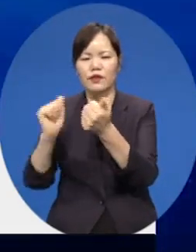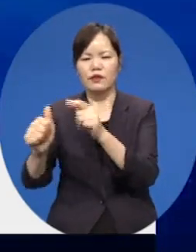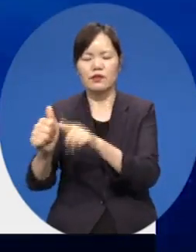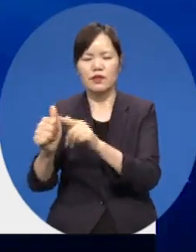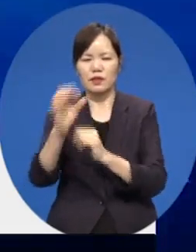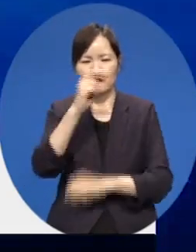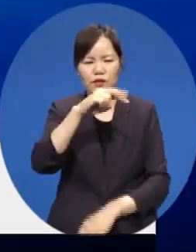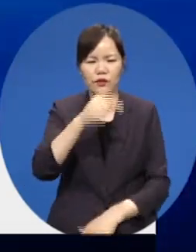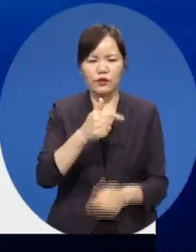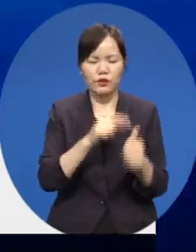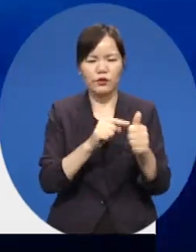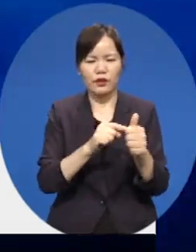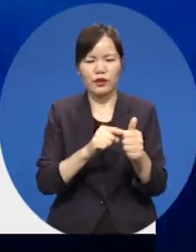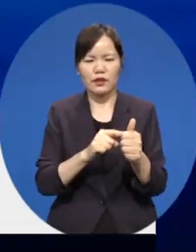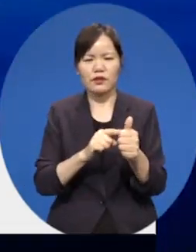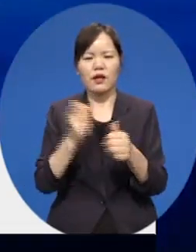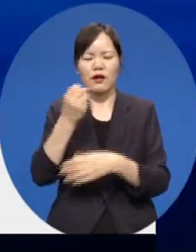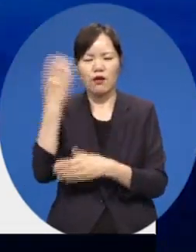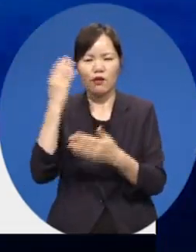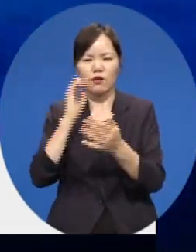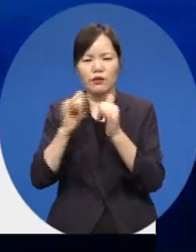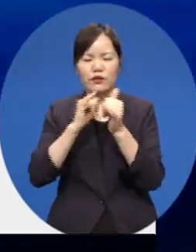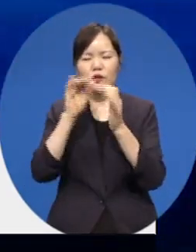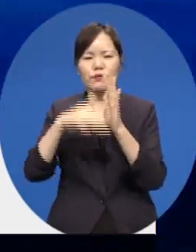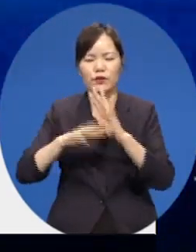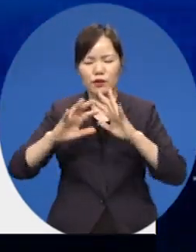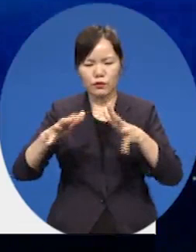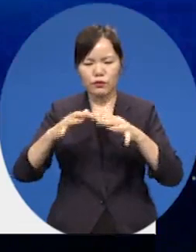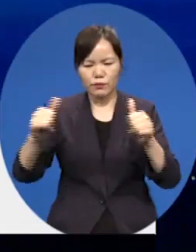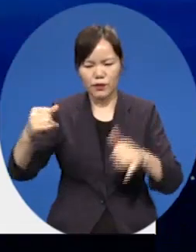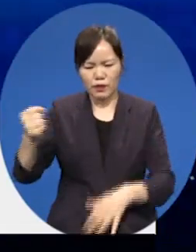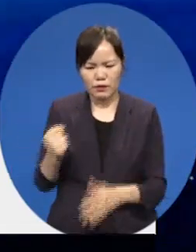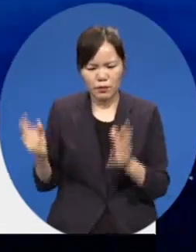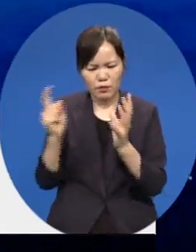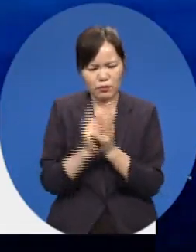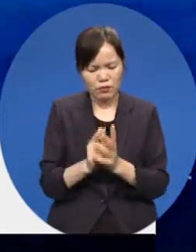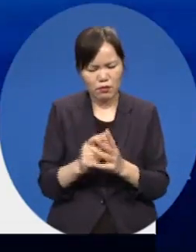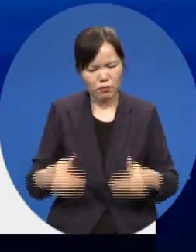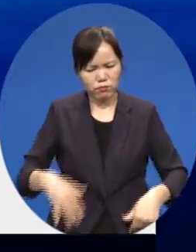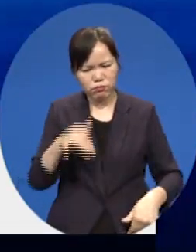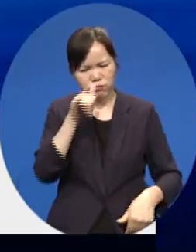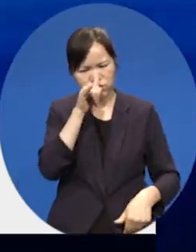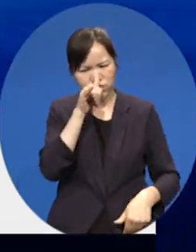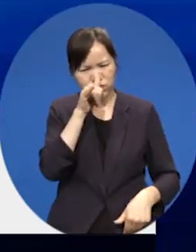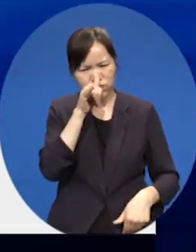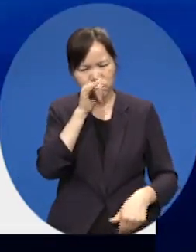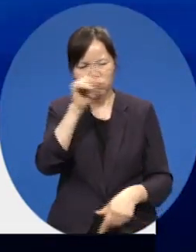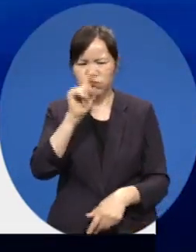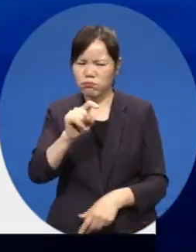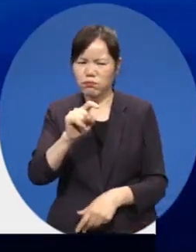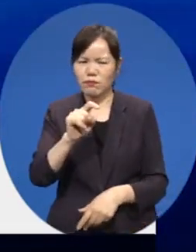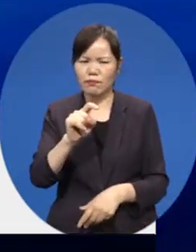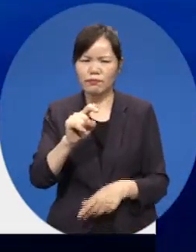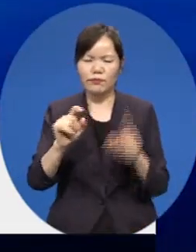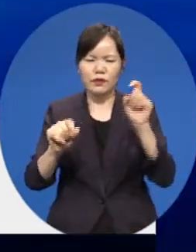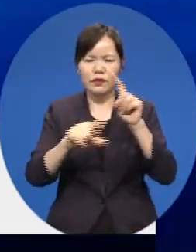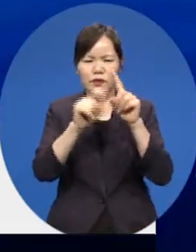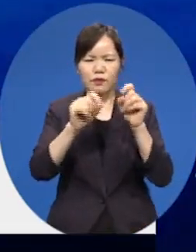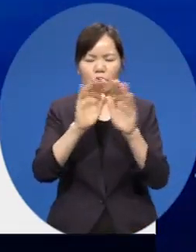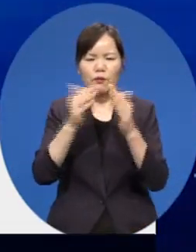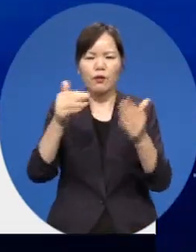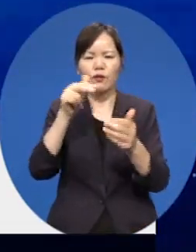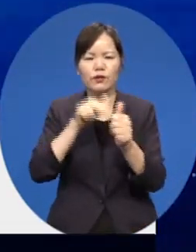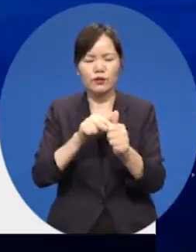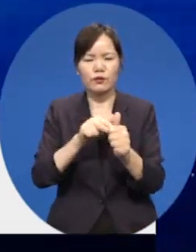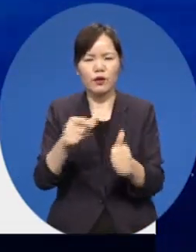총장에 대해서 언론 인터뷰를 통해서 그 국민의힘이 들어갈 필요가 있겠냐라고 얘기를 하면서 11월 뭐본 후보 선출할